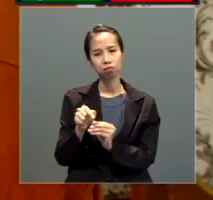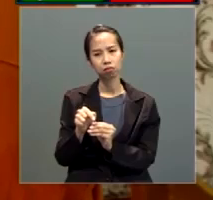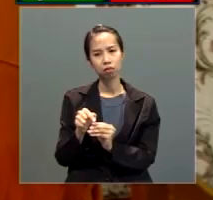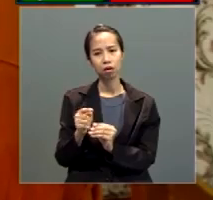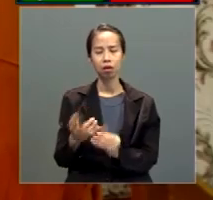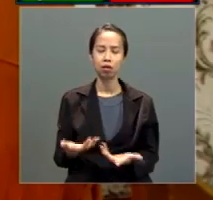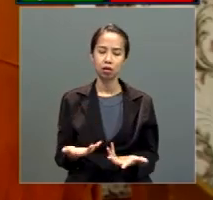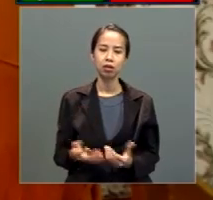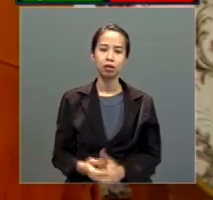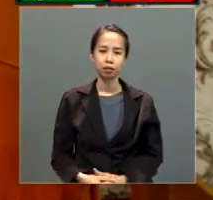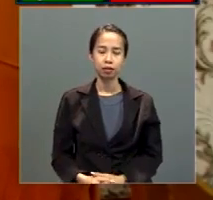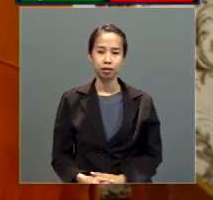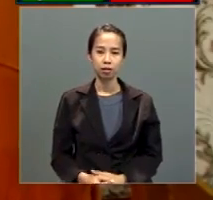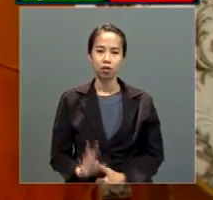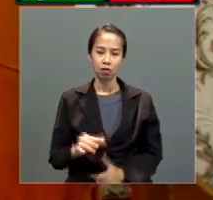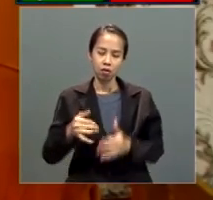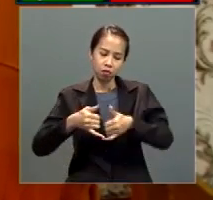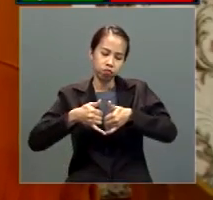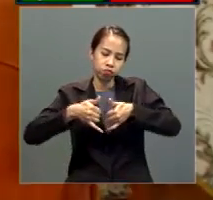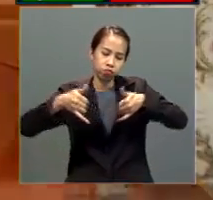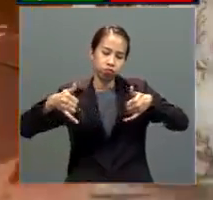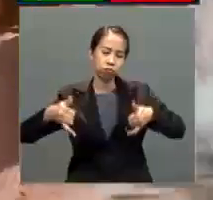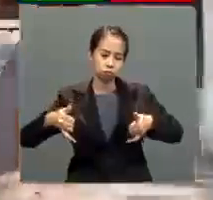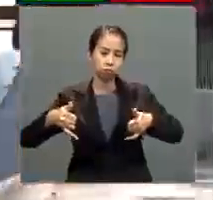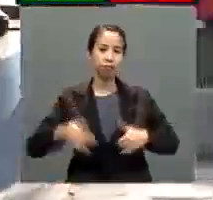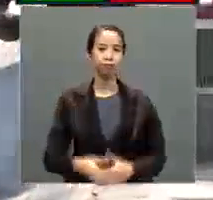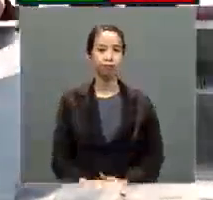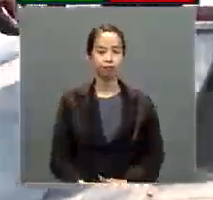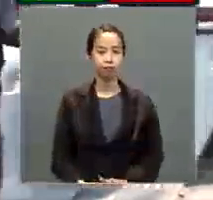องเว้นระยะห่าง